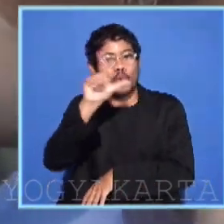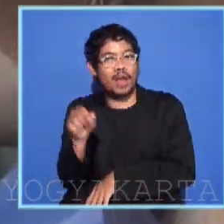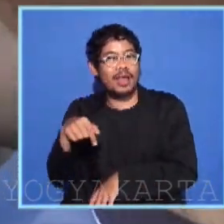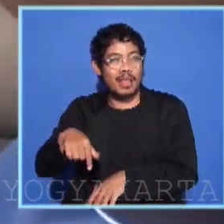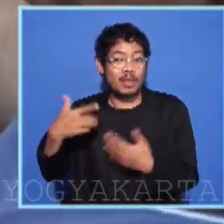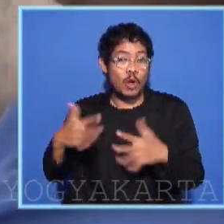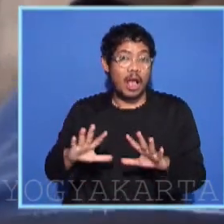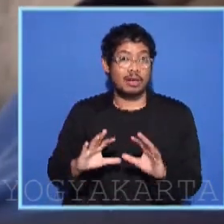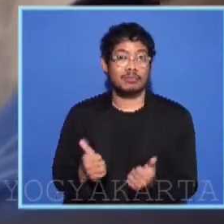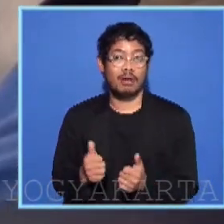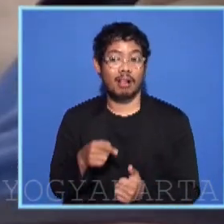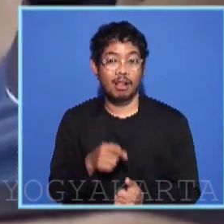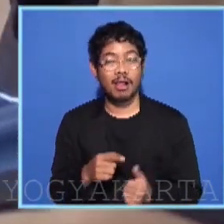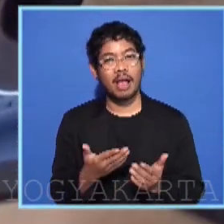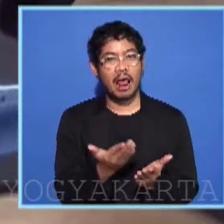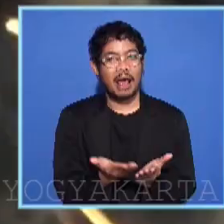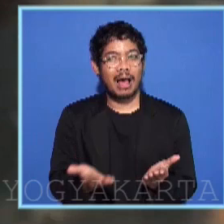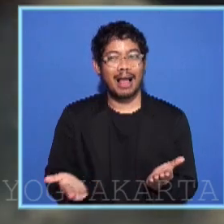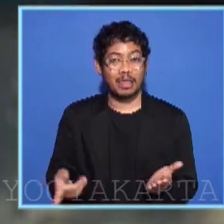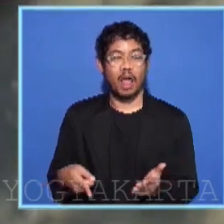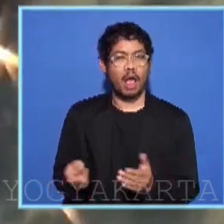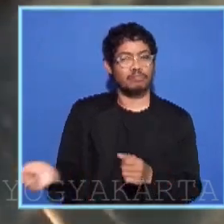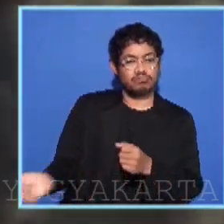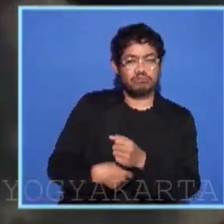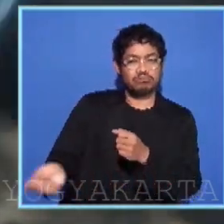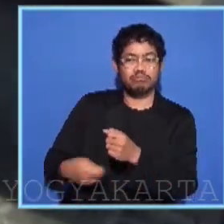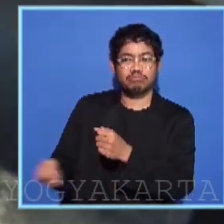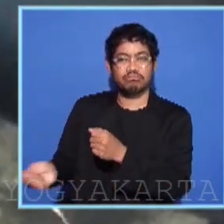sabenulananirant Tetan jis Ar sew